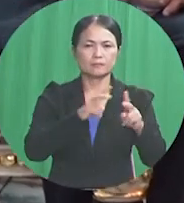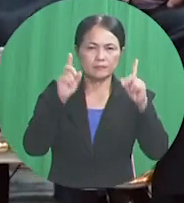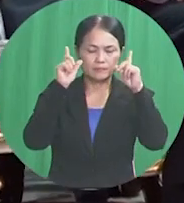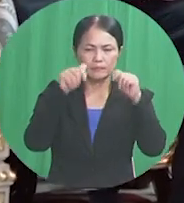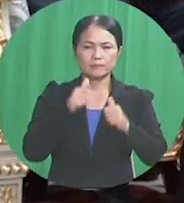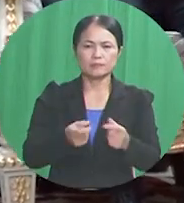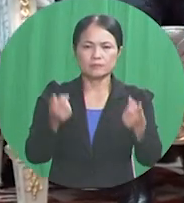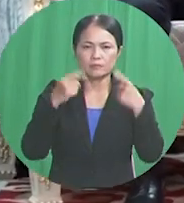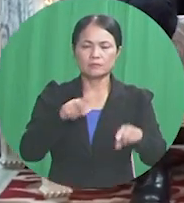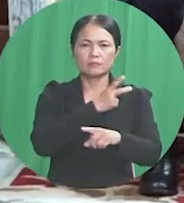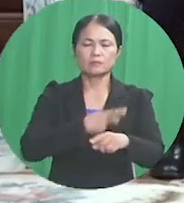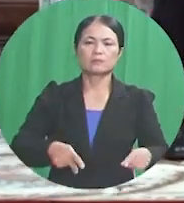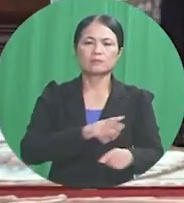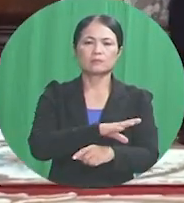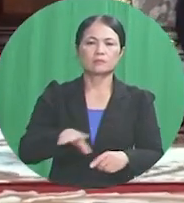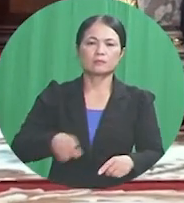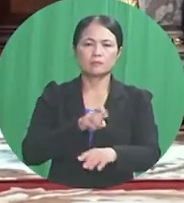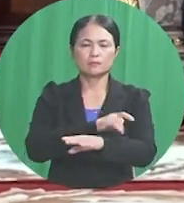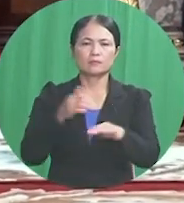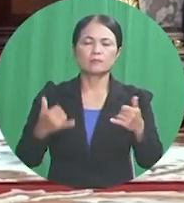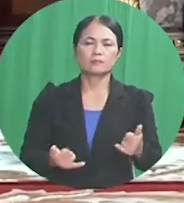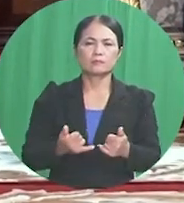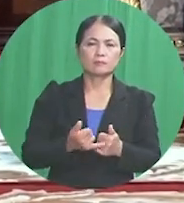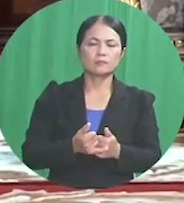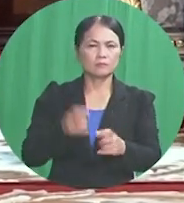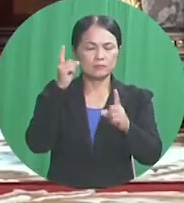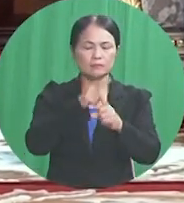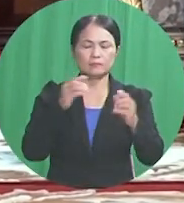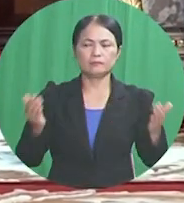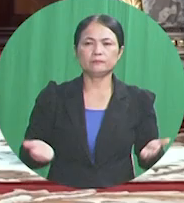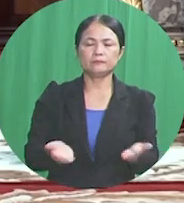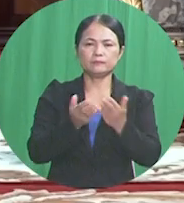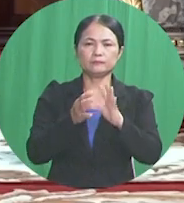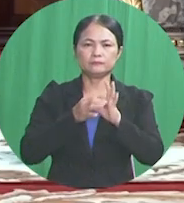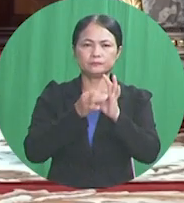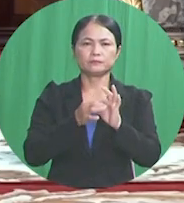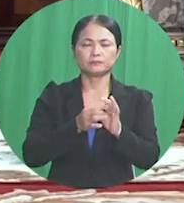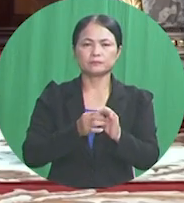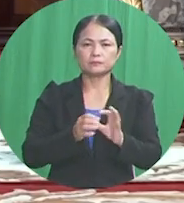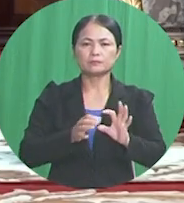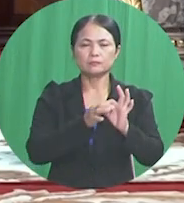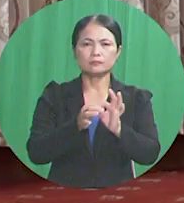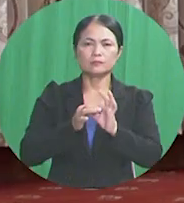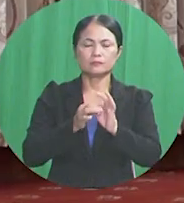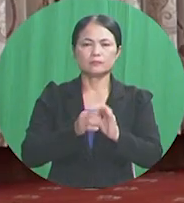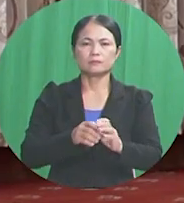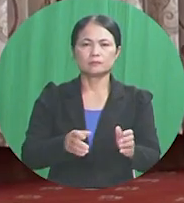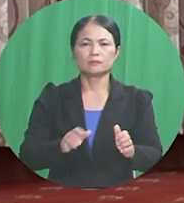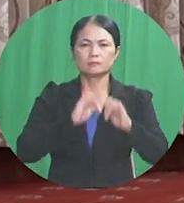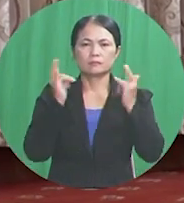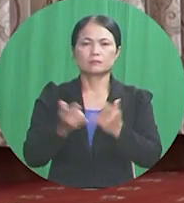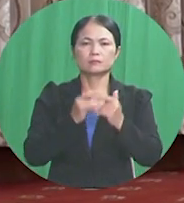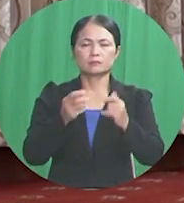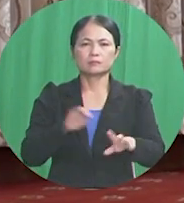យុដាមមកកាន់ព្រះរាជាណាចក្រកម្ពុជានៅពេលនេះគឺដើម្បីលើកស្ទួយទំនាក់ទំនងនិងសាមគ្គីភាពរវាងបកនិងប